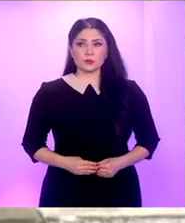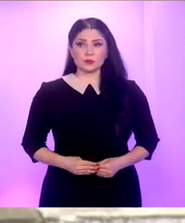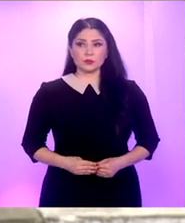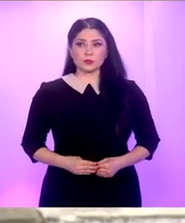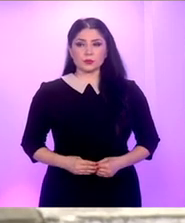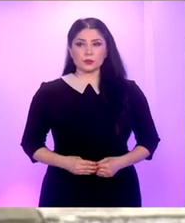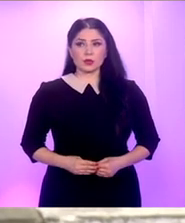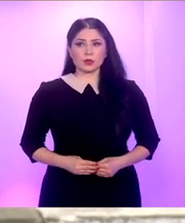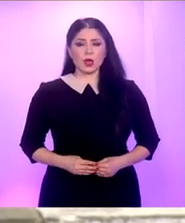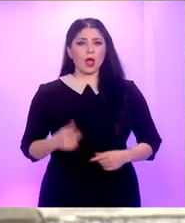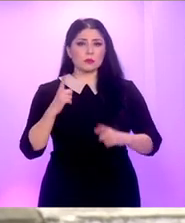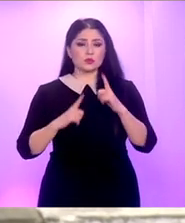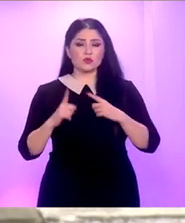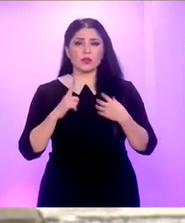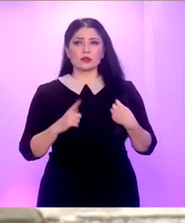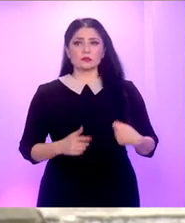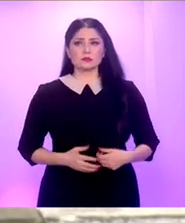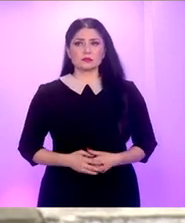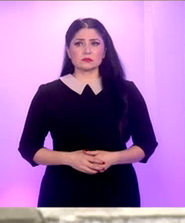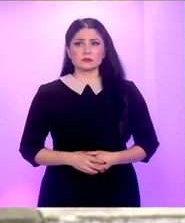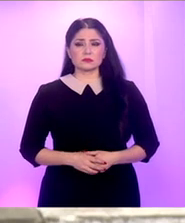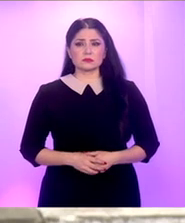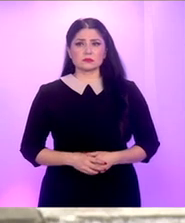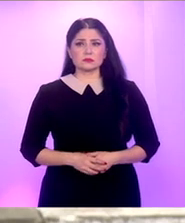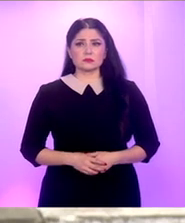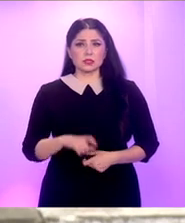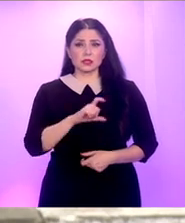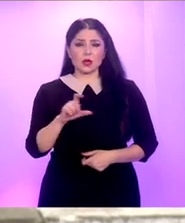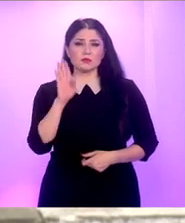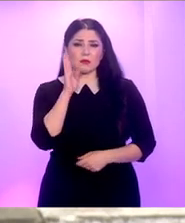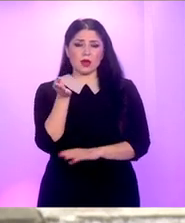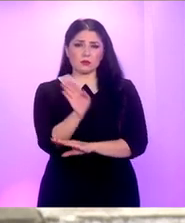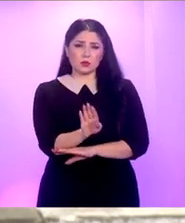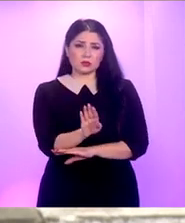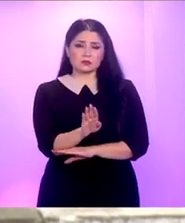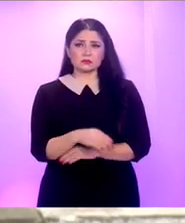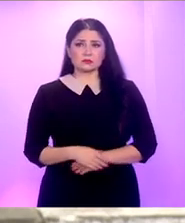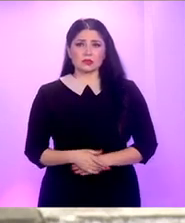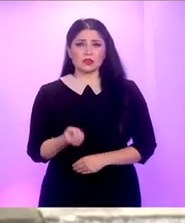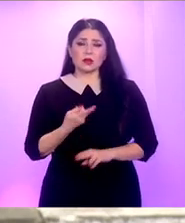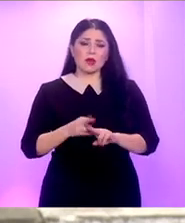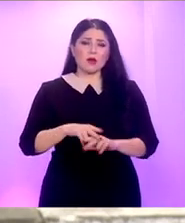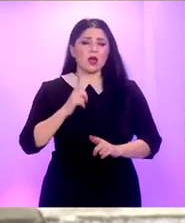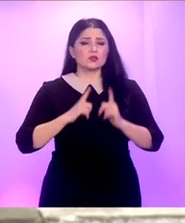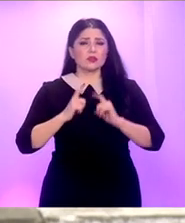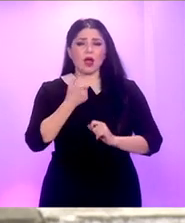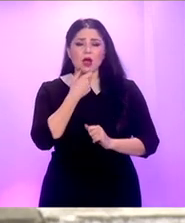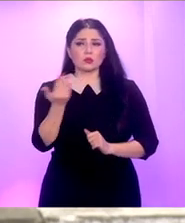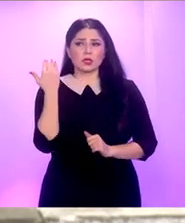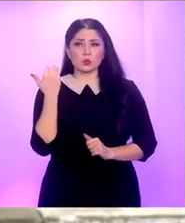Am suferit foarte mult din cauza pierderii mamei mele, dar și mai mult am suferit în tot anul care a